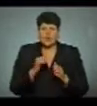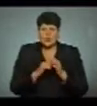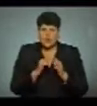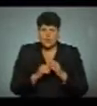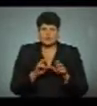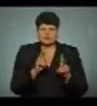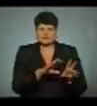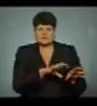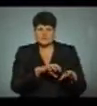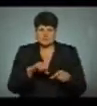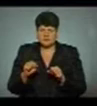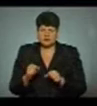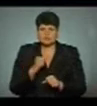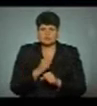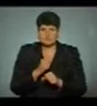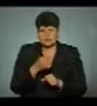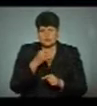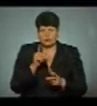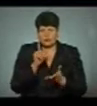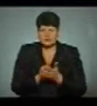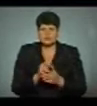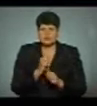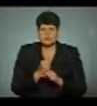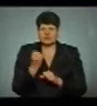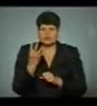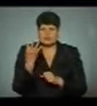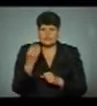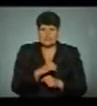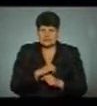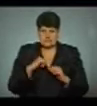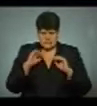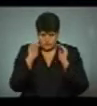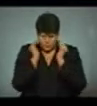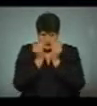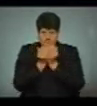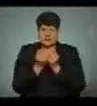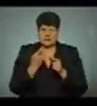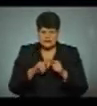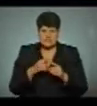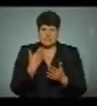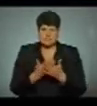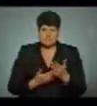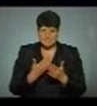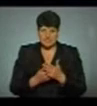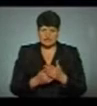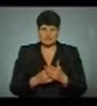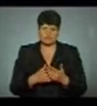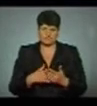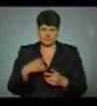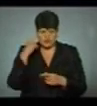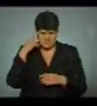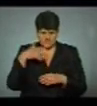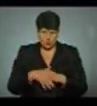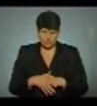евакуйованих зобов'язався здійснити 14-денну самоізоляцію. Це гідний приклад громадянської